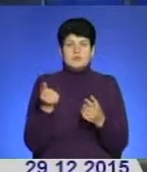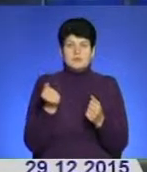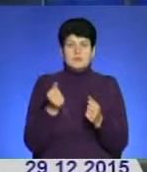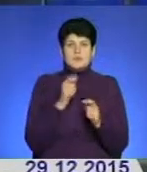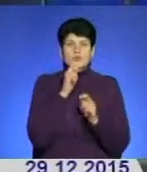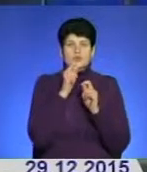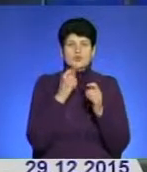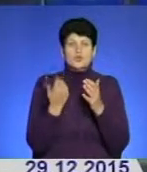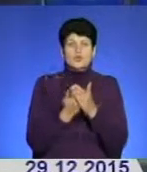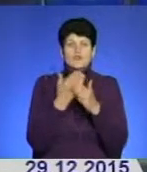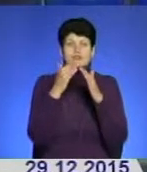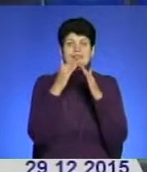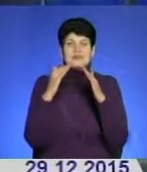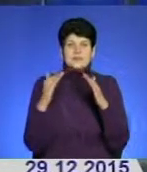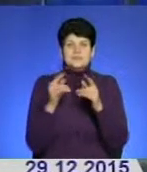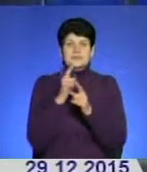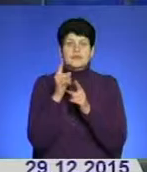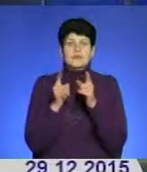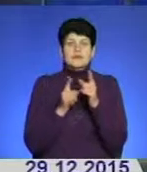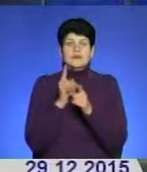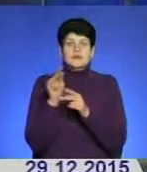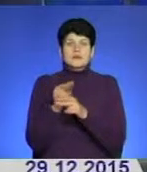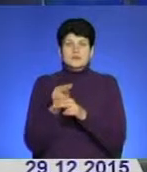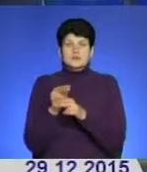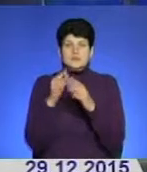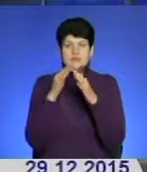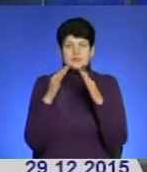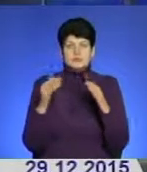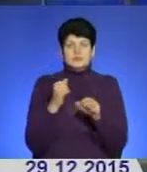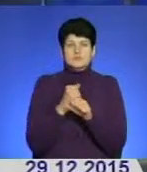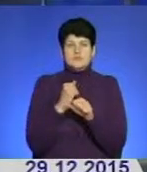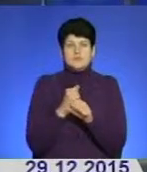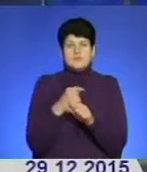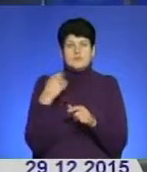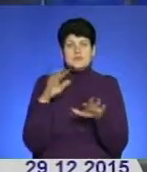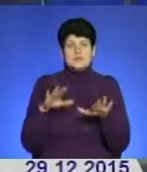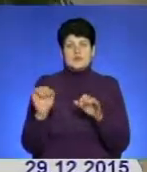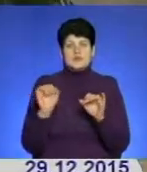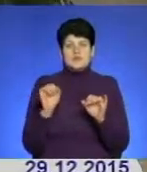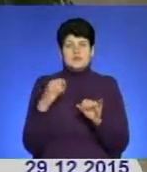дах. Реконструкцію даху здійснено за сприяння обласного, району та місцевого керівництва.